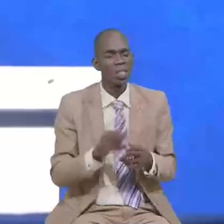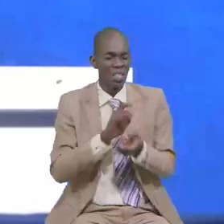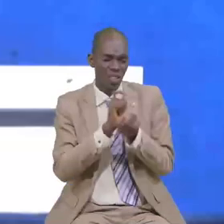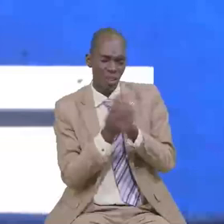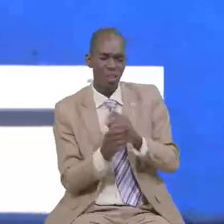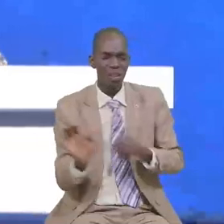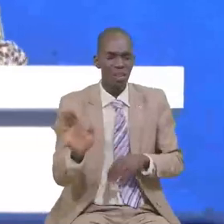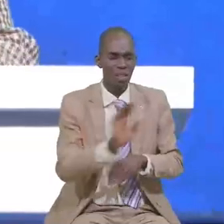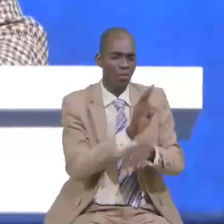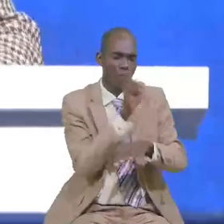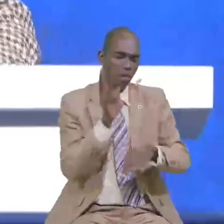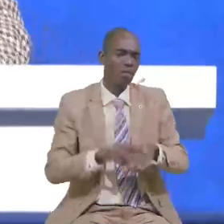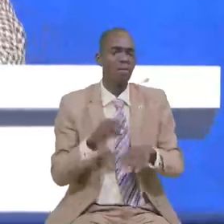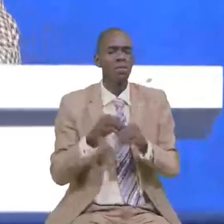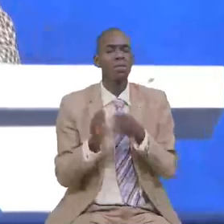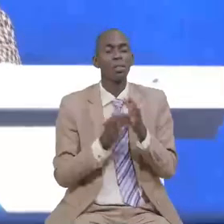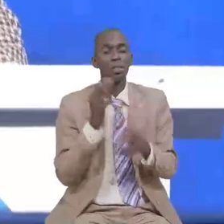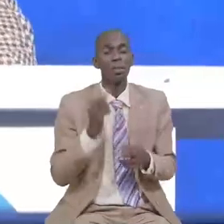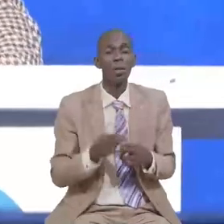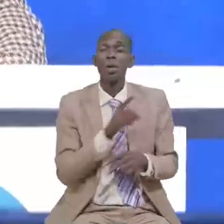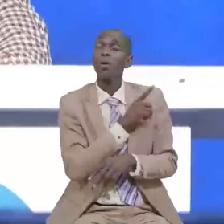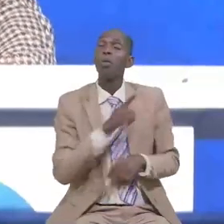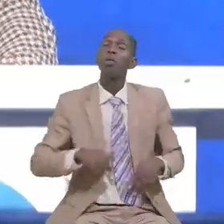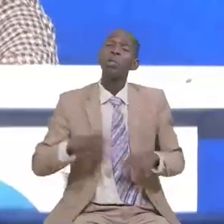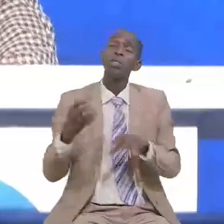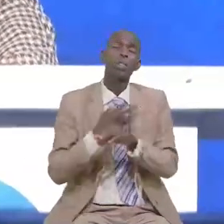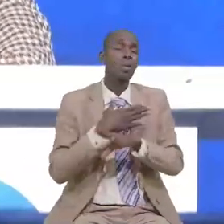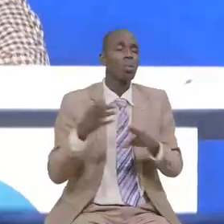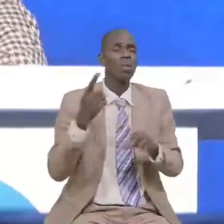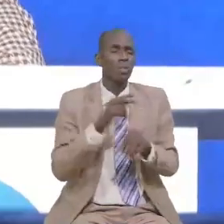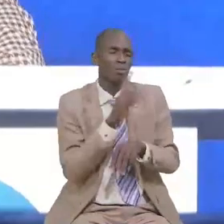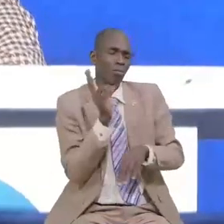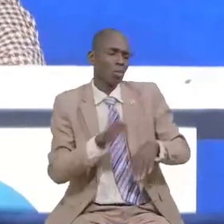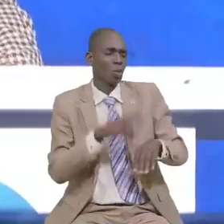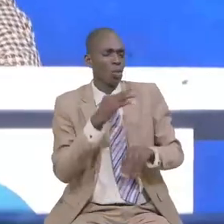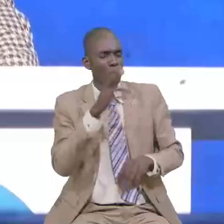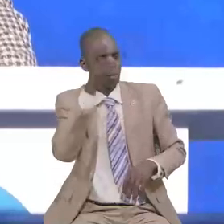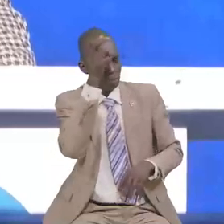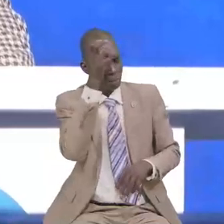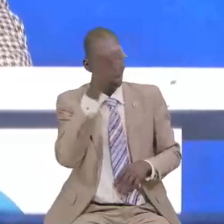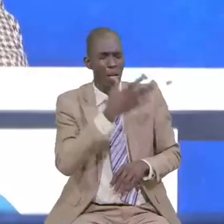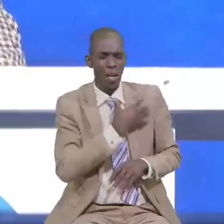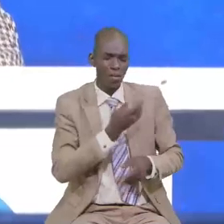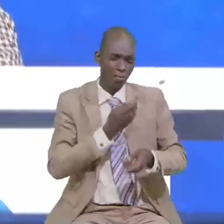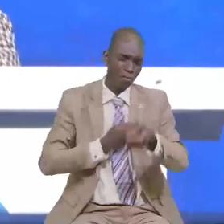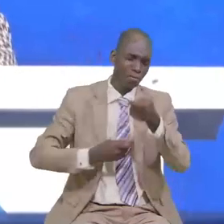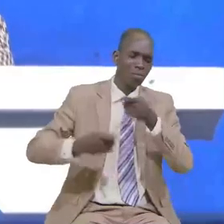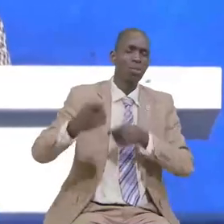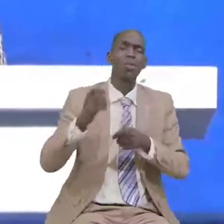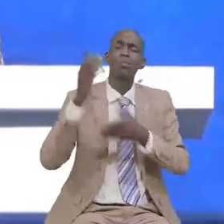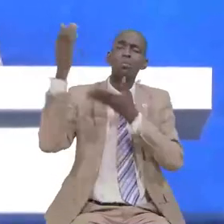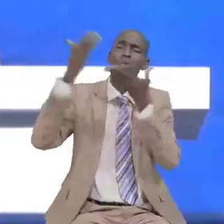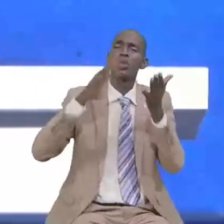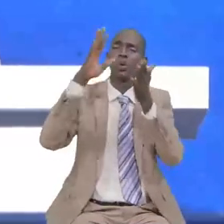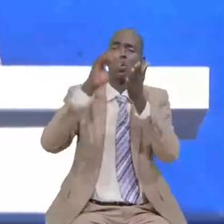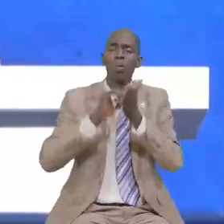leur nature. Seigneur, ôte la nature de Satan et amène ta nature à leur vie,